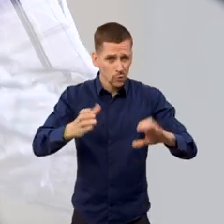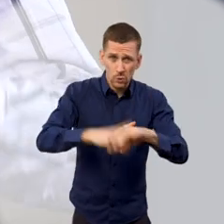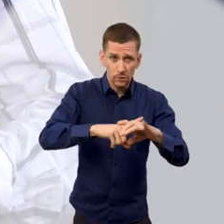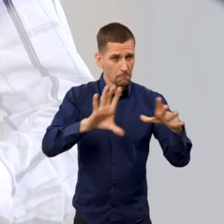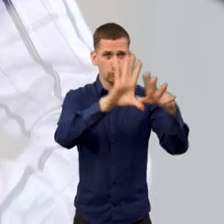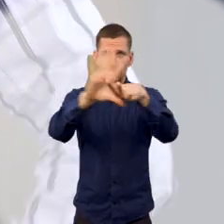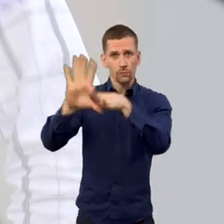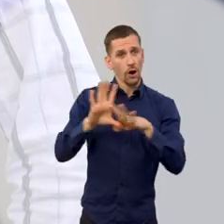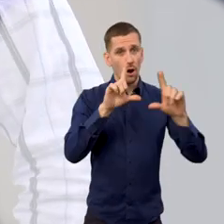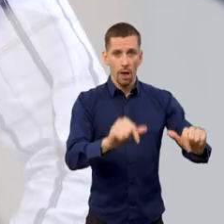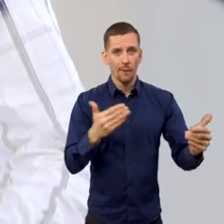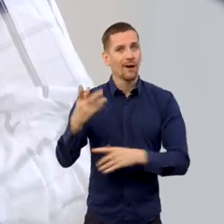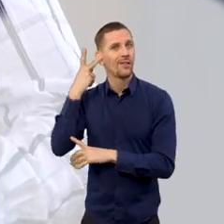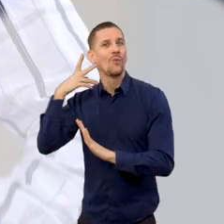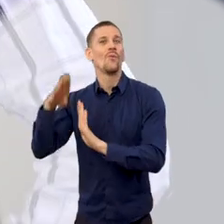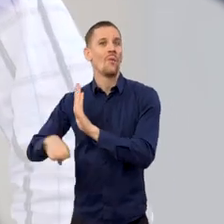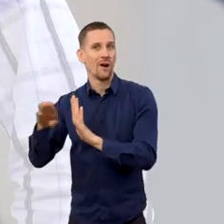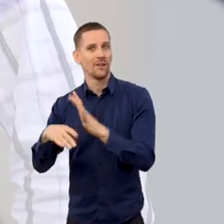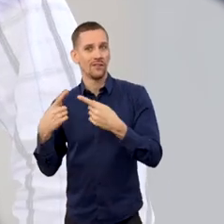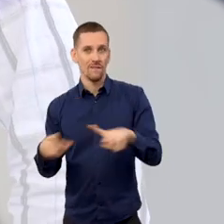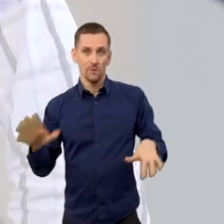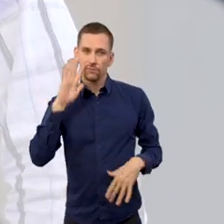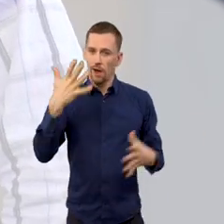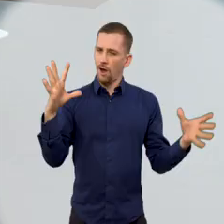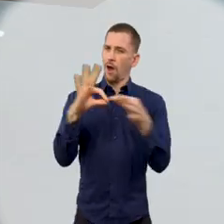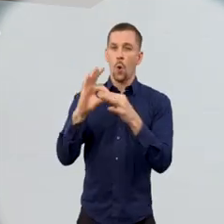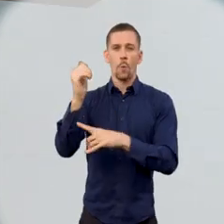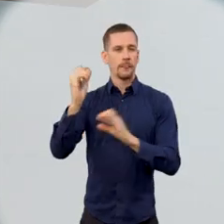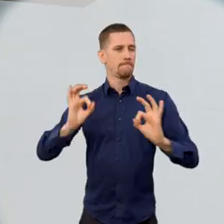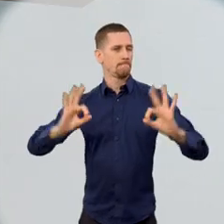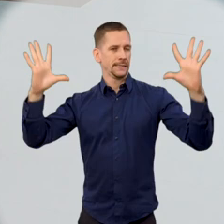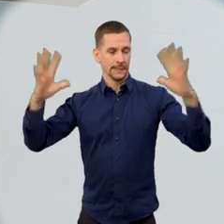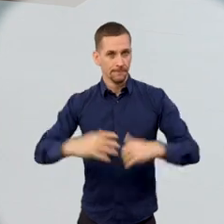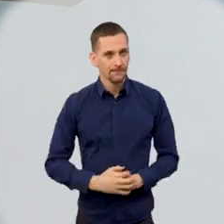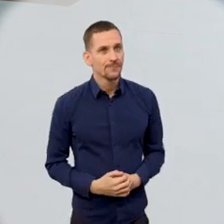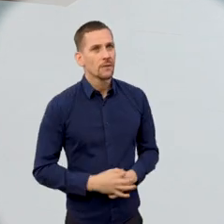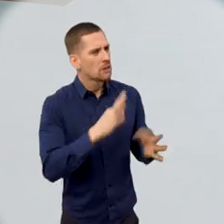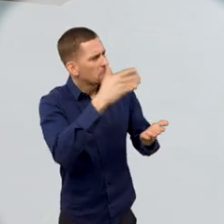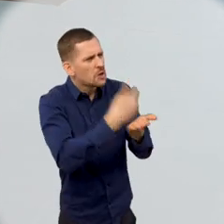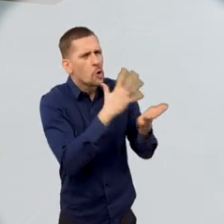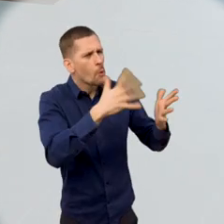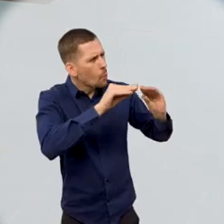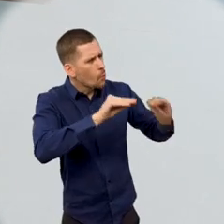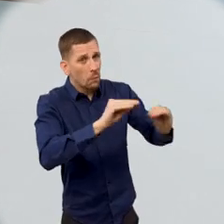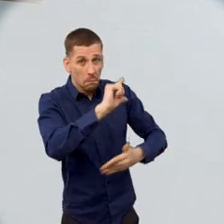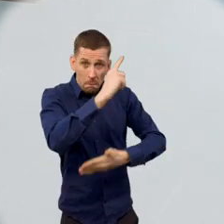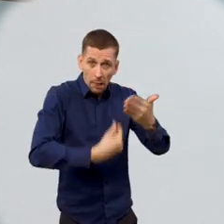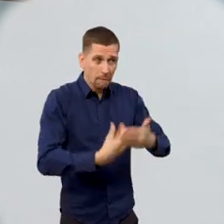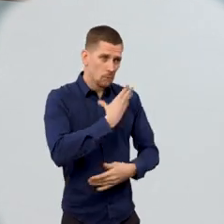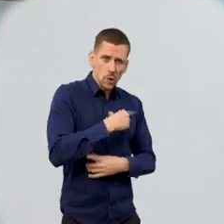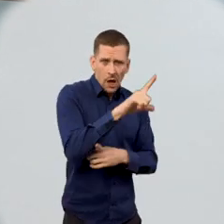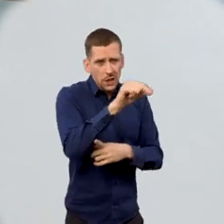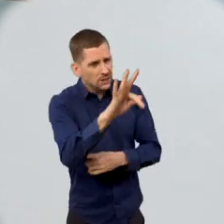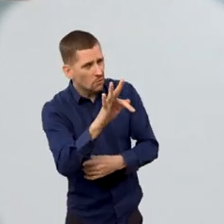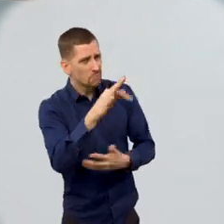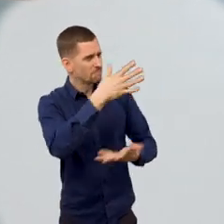eux, ont l'image directement, donc ce qui est assez pratique dans ces métiers. Et du coup, comment ça se passe concrètement, les cours? Donc c'est bilingue, hein, français